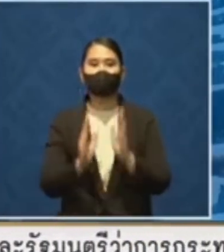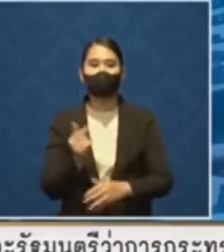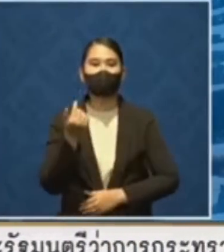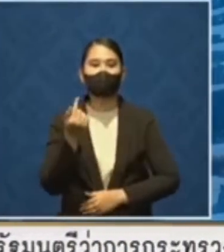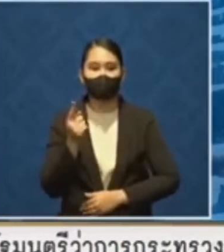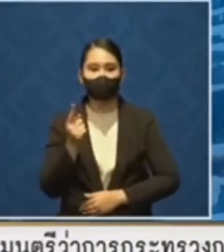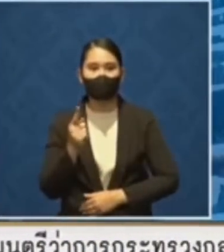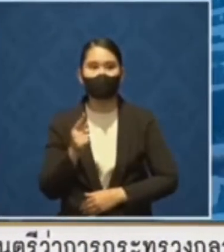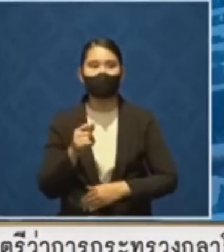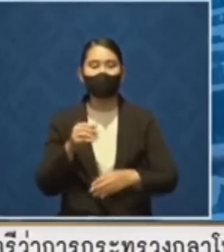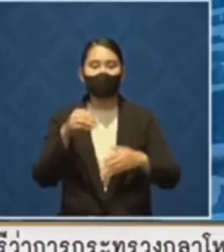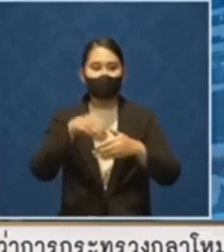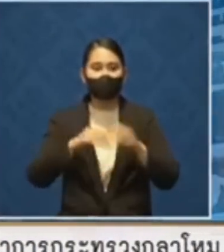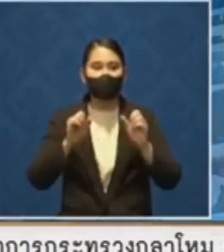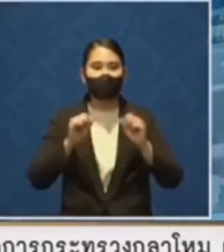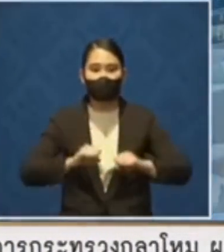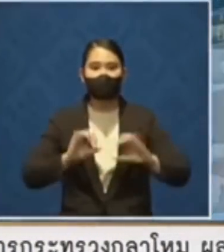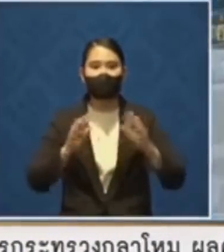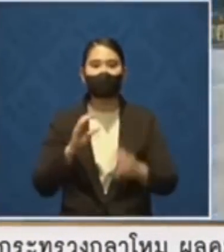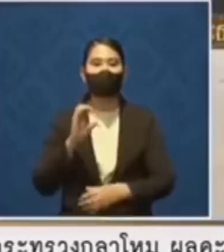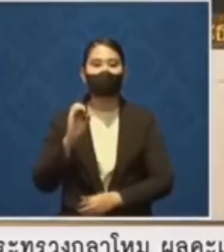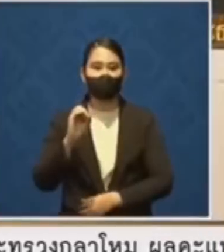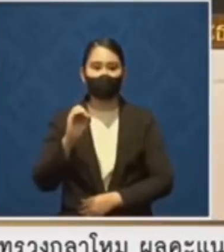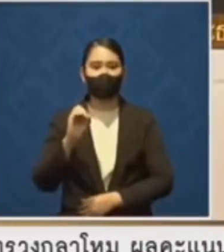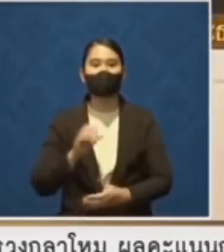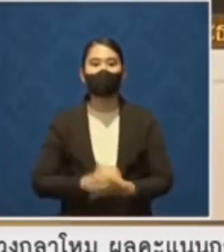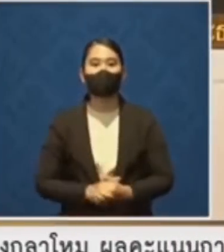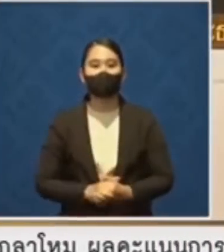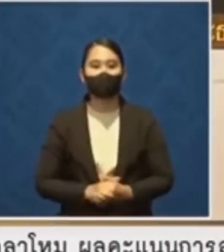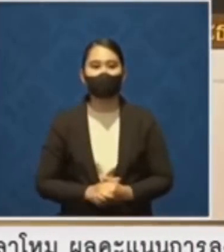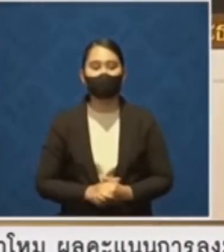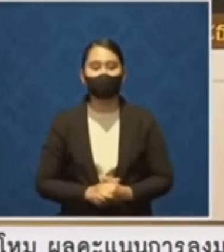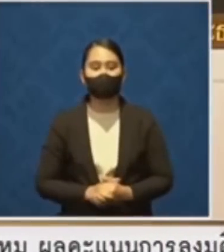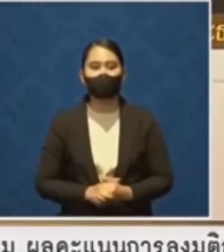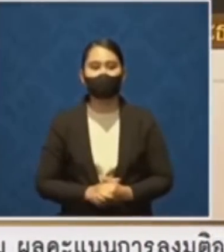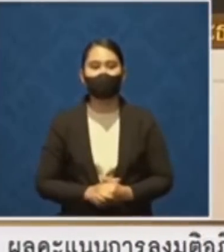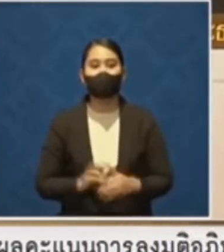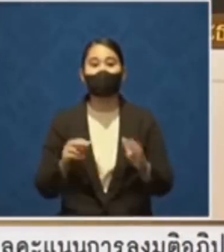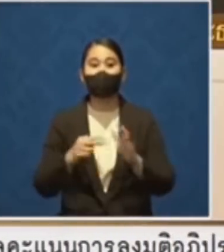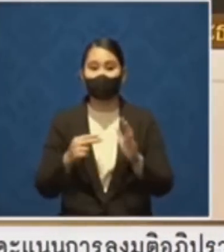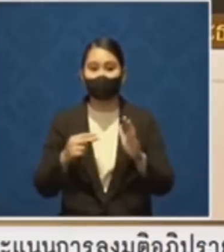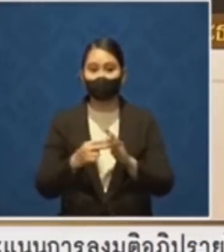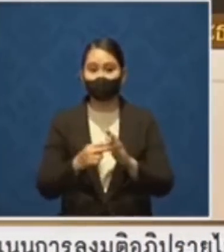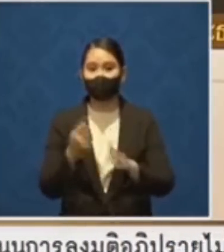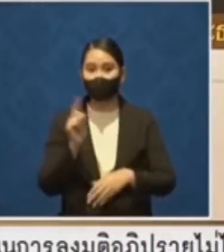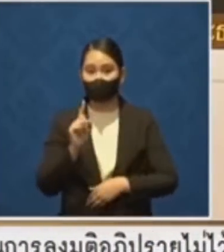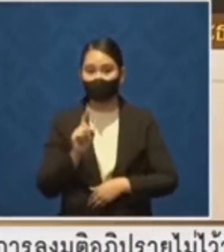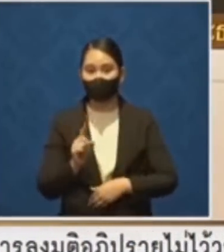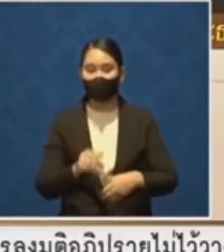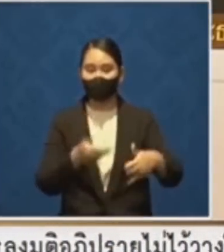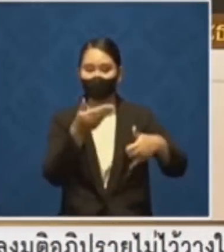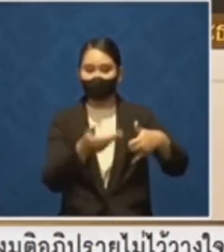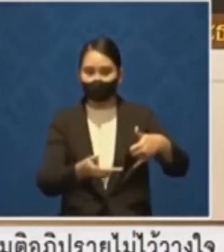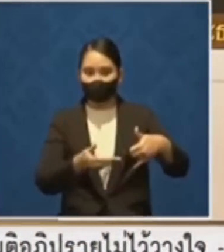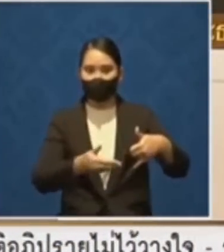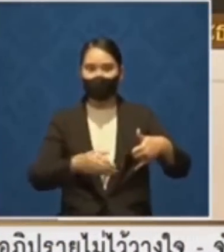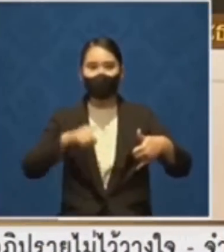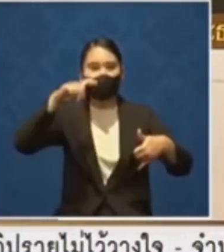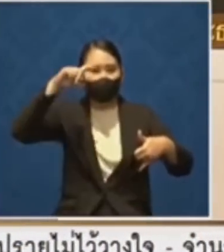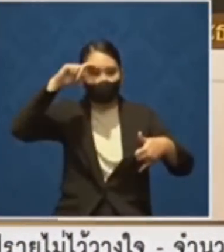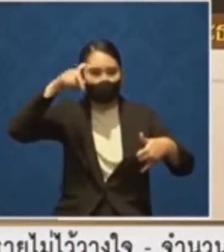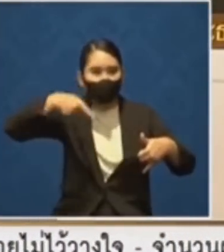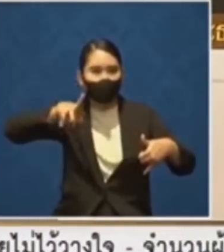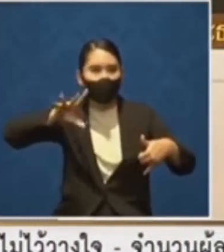คะแนนเสียงไม่มีครับเป็นอันว่ามติไม่ไว้วางใจพลเอกประวิตรวงษ์สุวรรณรองนายกรัฐม